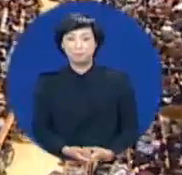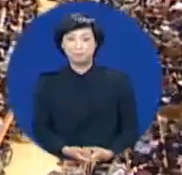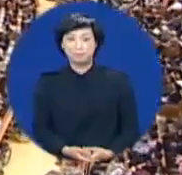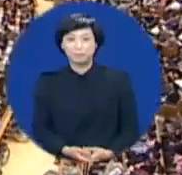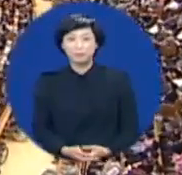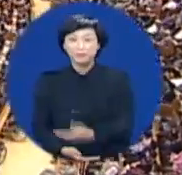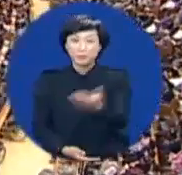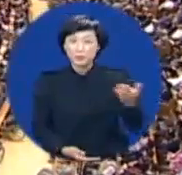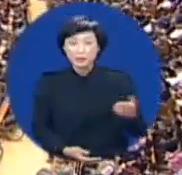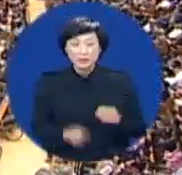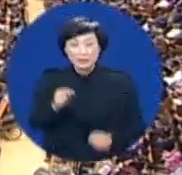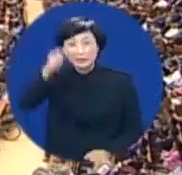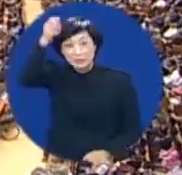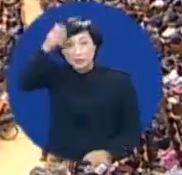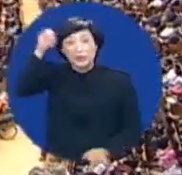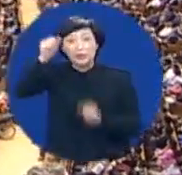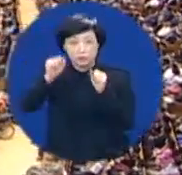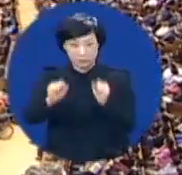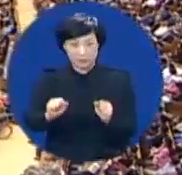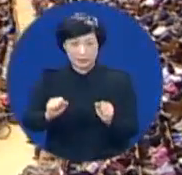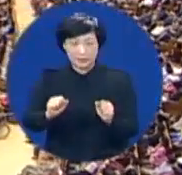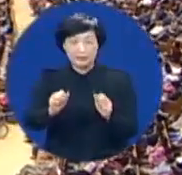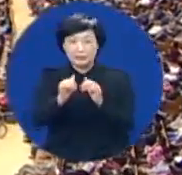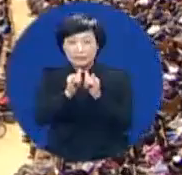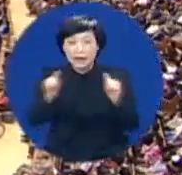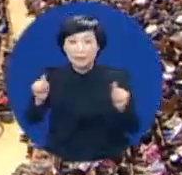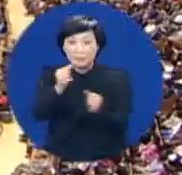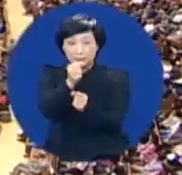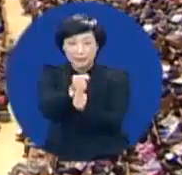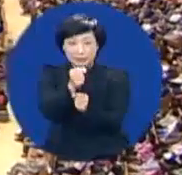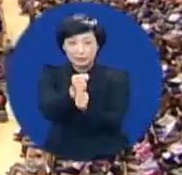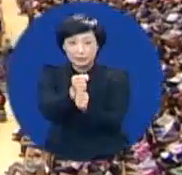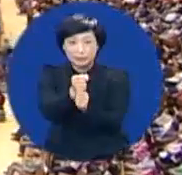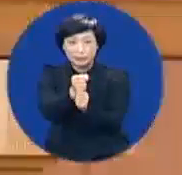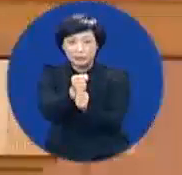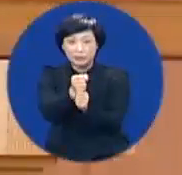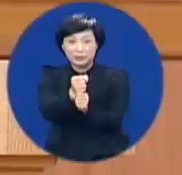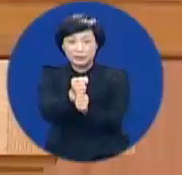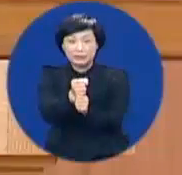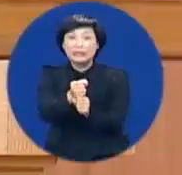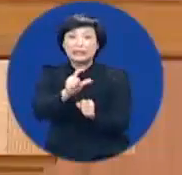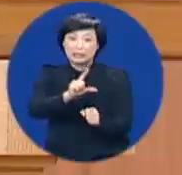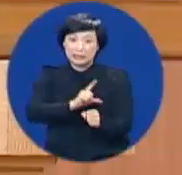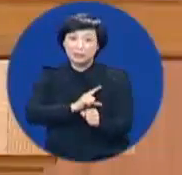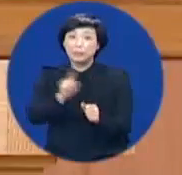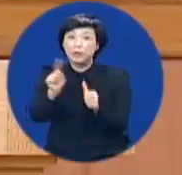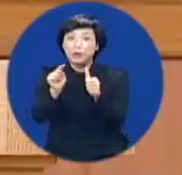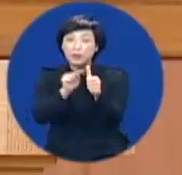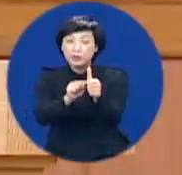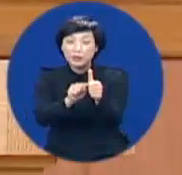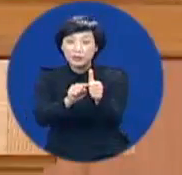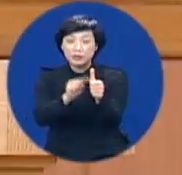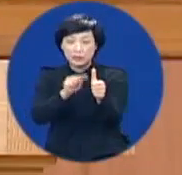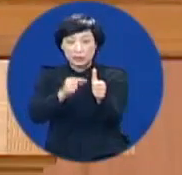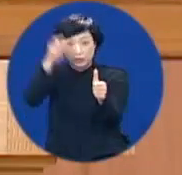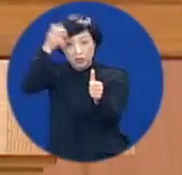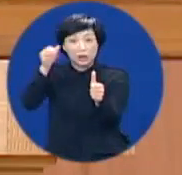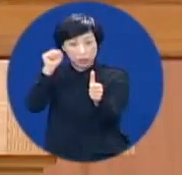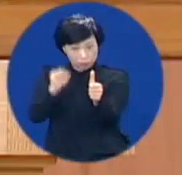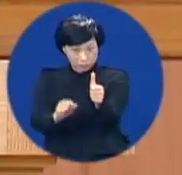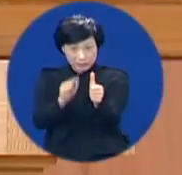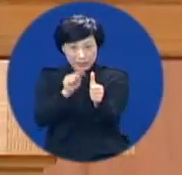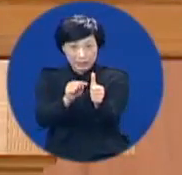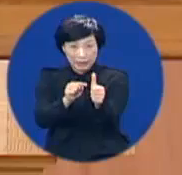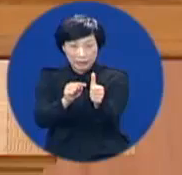이런 영적 존재로 사람을 만들었으니 이 사람의 이름을 너는 영적